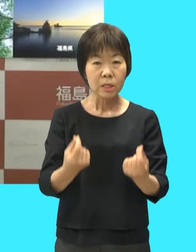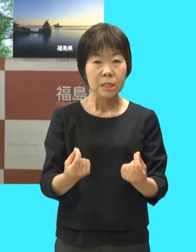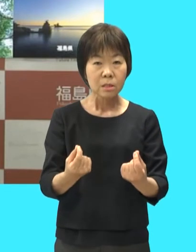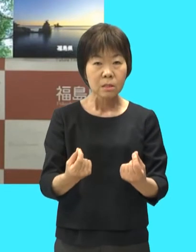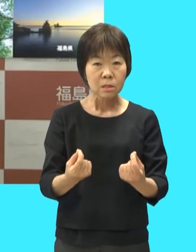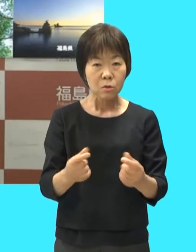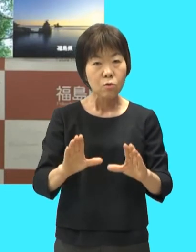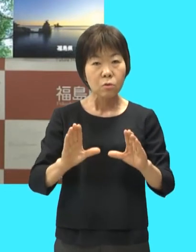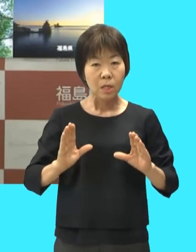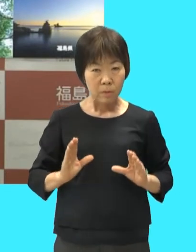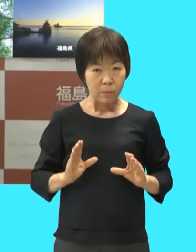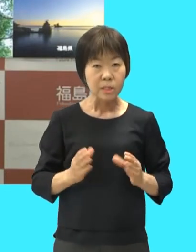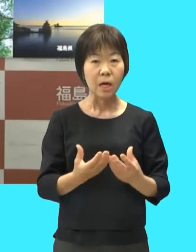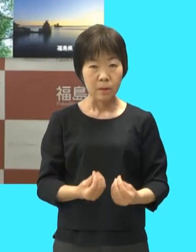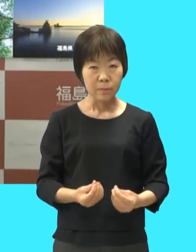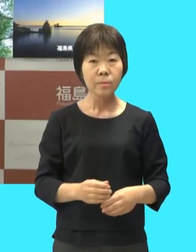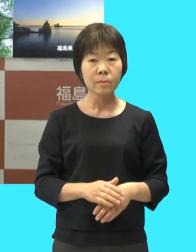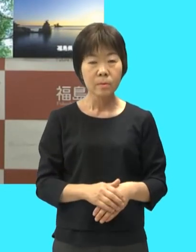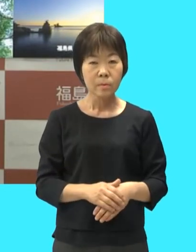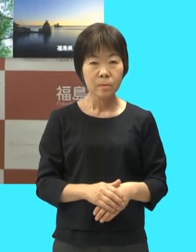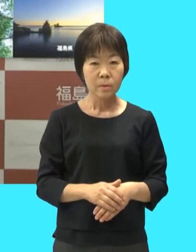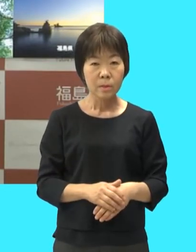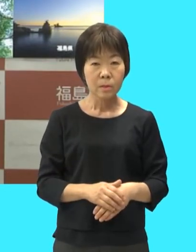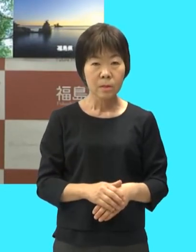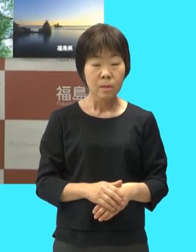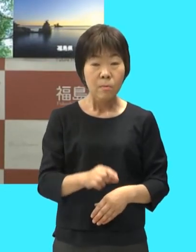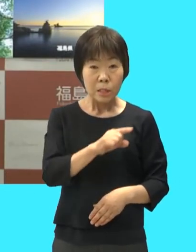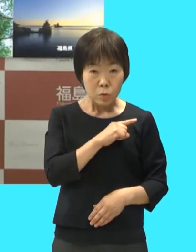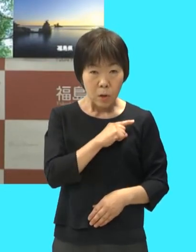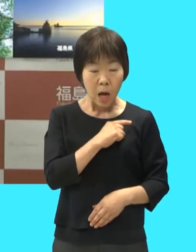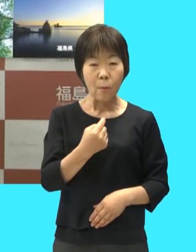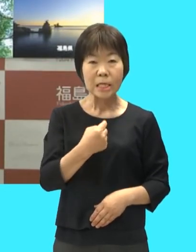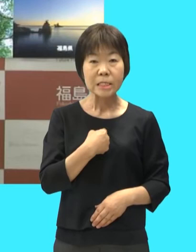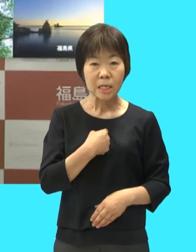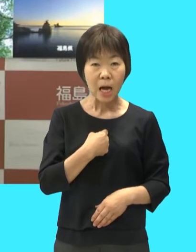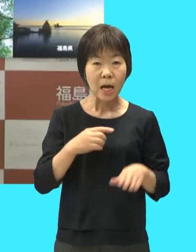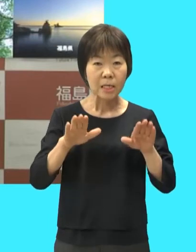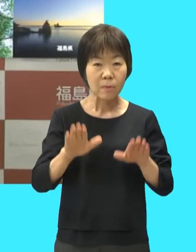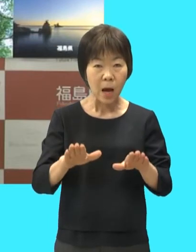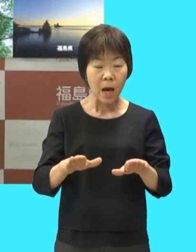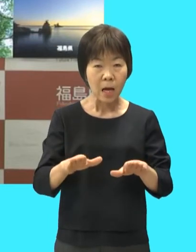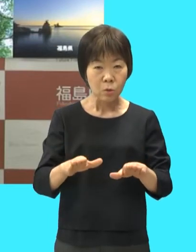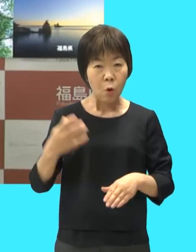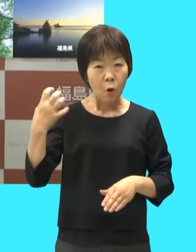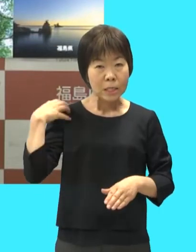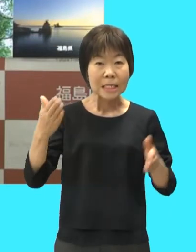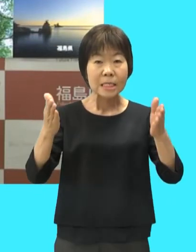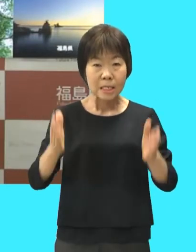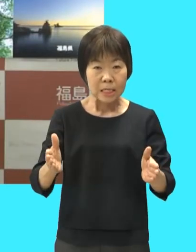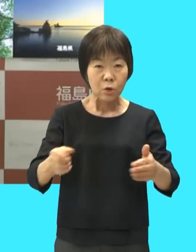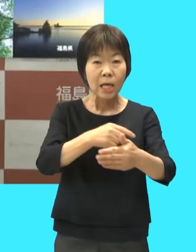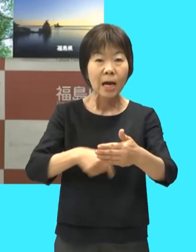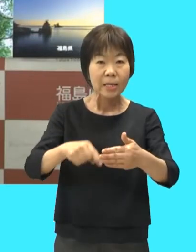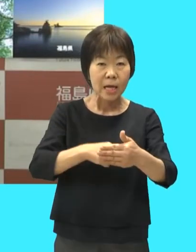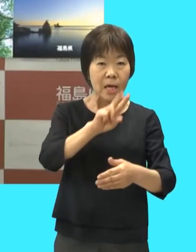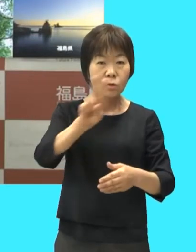させていただきました。まずは私自身がいただいた知事としての任期の中で